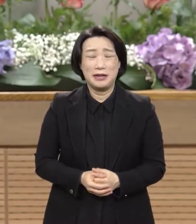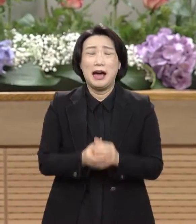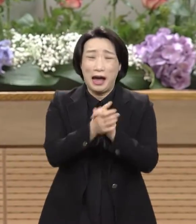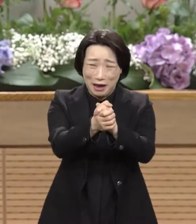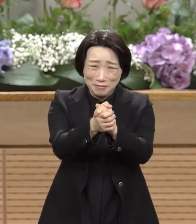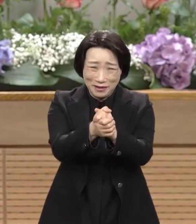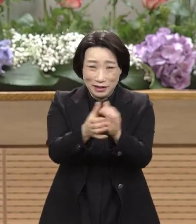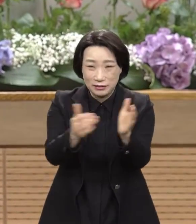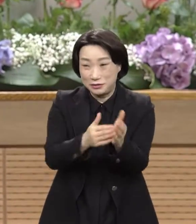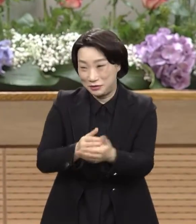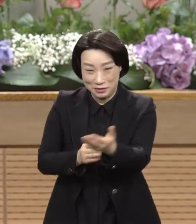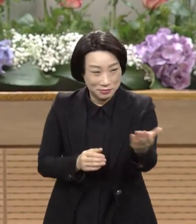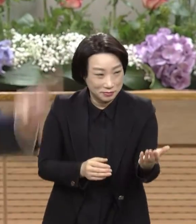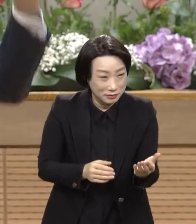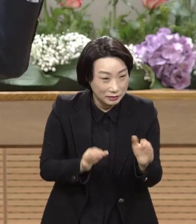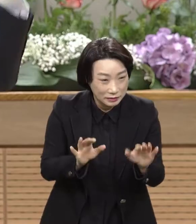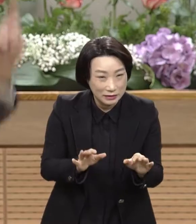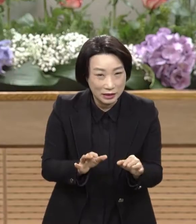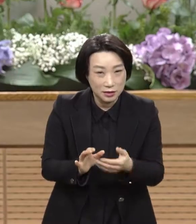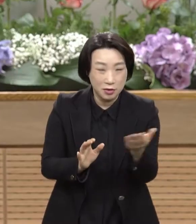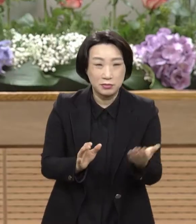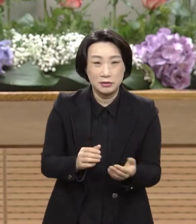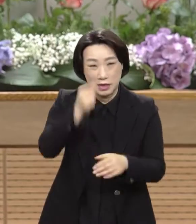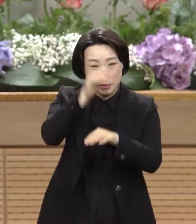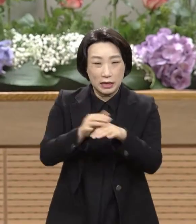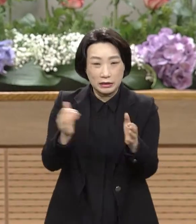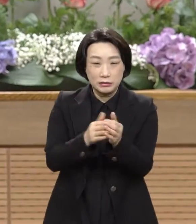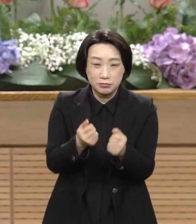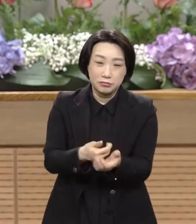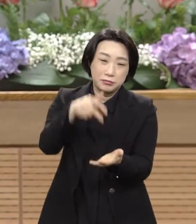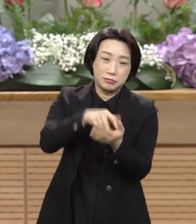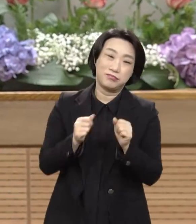아멘은 했어. 일어서면서 잊어버려.